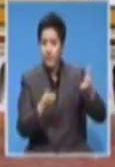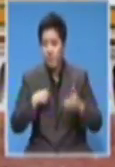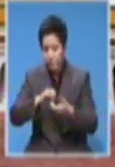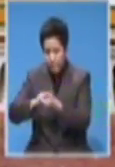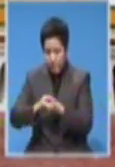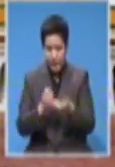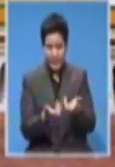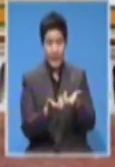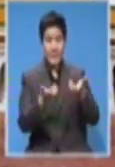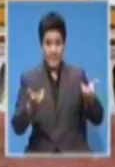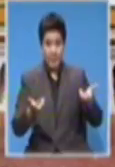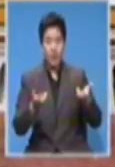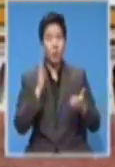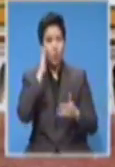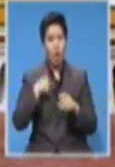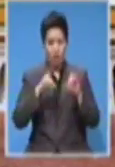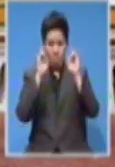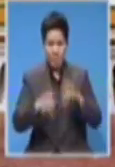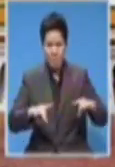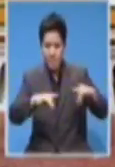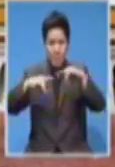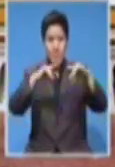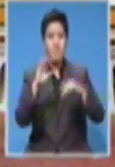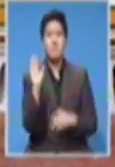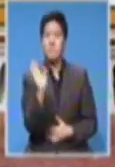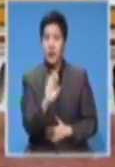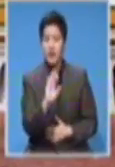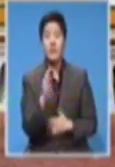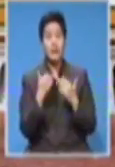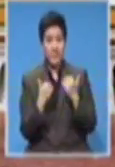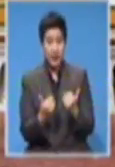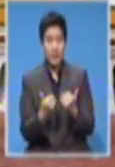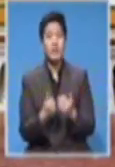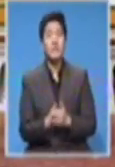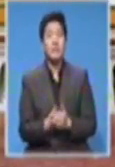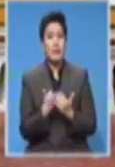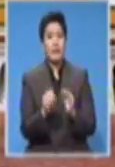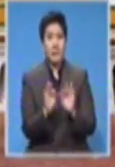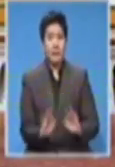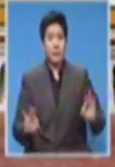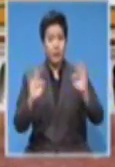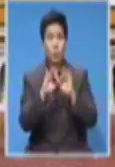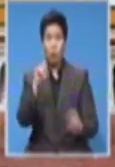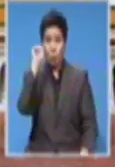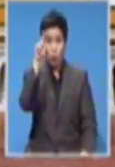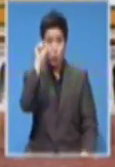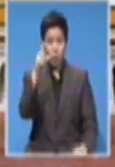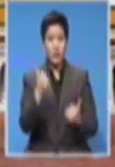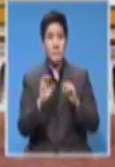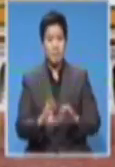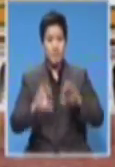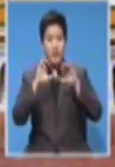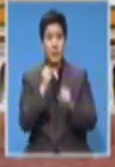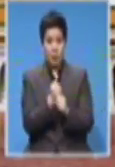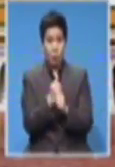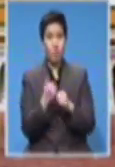ให้ได้ก่อนแล้วจะต้องไปมีเหตุการณ์รุนแรงเกิดขึ้นอีกนะครับในสถานการณ์ต่อจากนี้ไปเรื่องสำคัญเร่งด่วนที่รัฐบาลดำเนินการอยู่